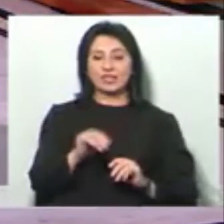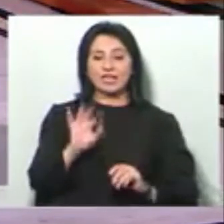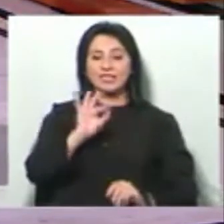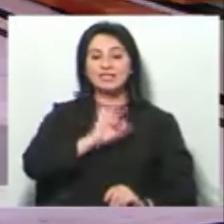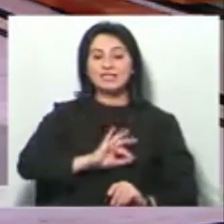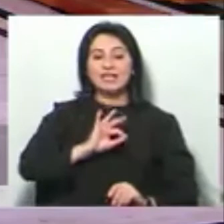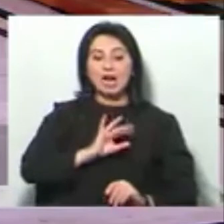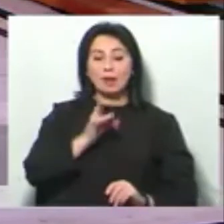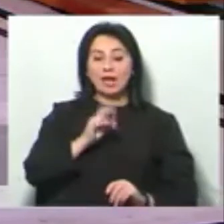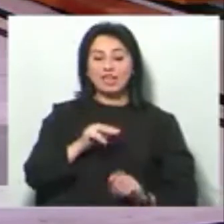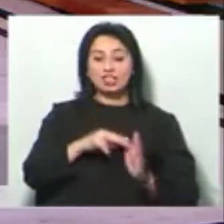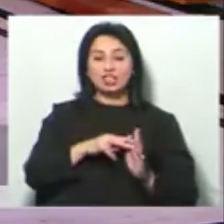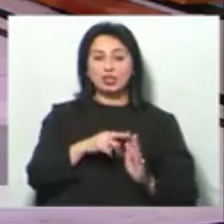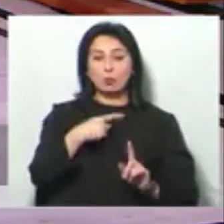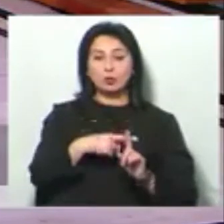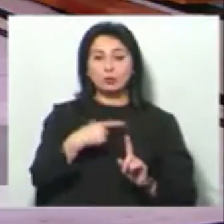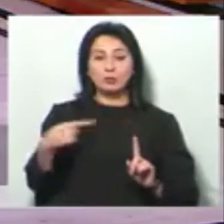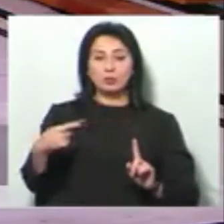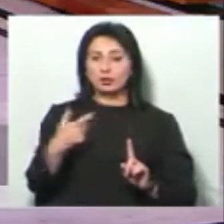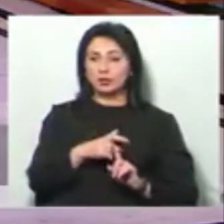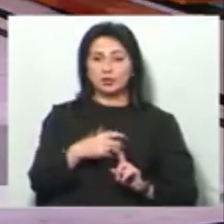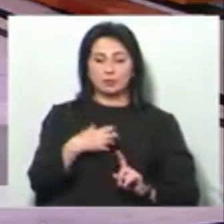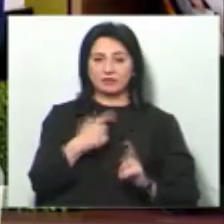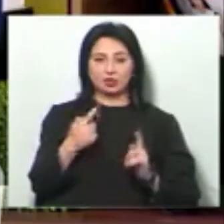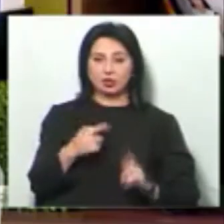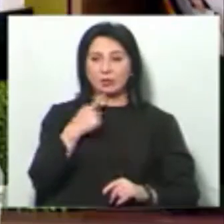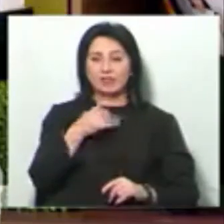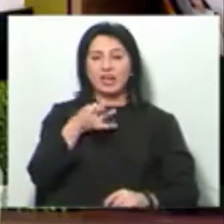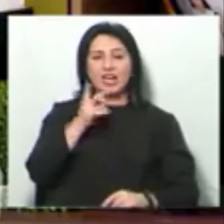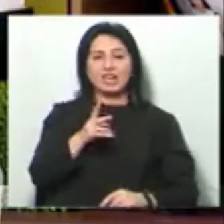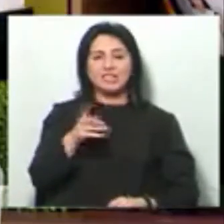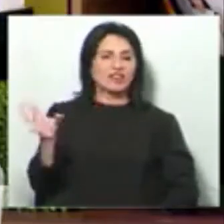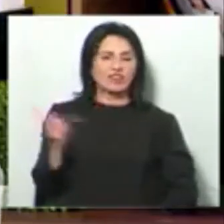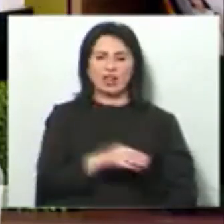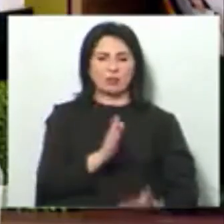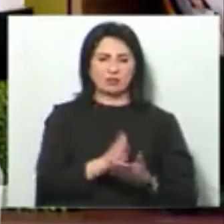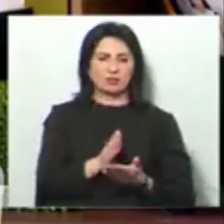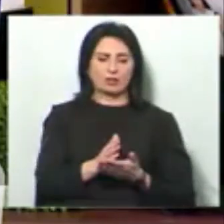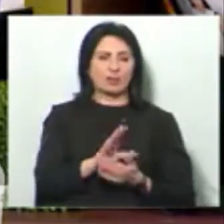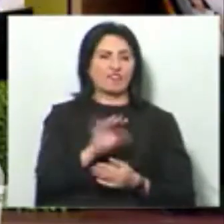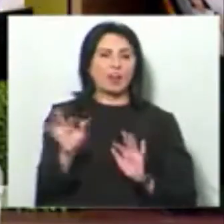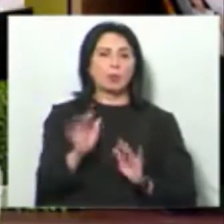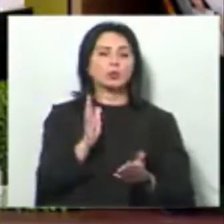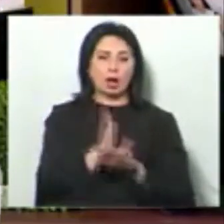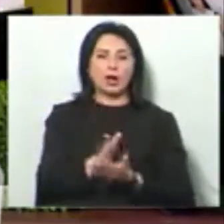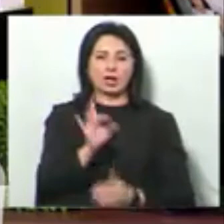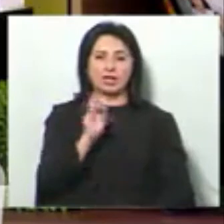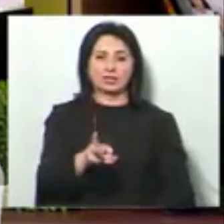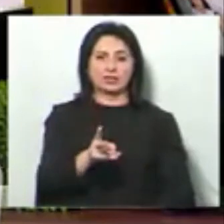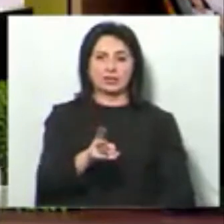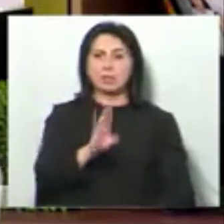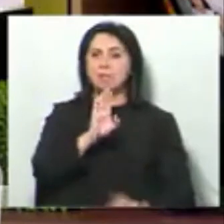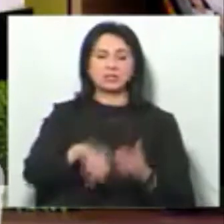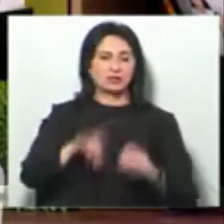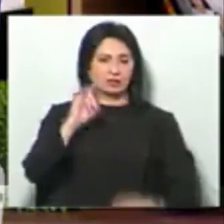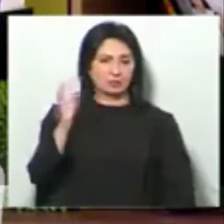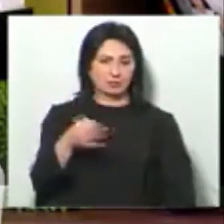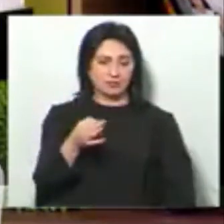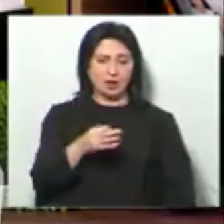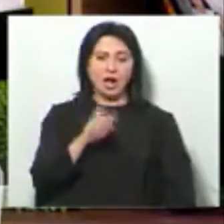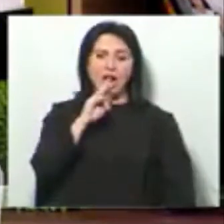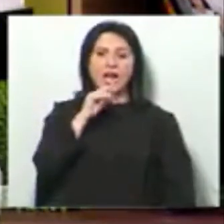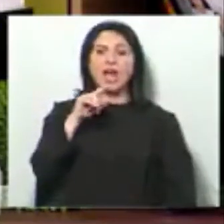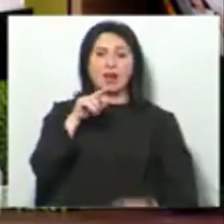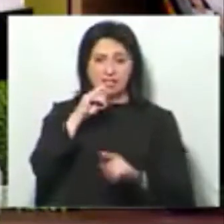სარგებელის და რისკის შეფასება ძალიან მნიშვნელოვანია რა თქმა უნდა რისკი ყველაფერს აქვს ყველა პროცედურას აქვს ნებისმიერ საკვებს აქვს ნებისმიერ მედიკამენტს აქვს